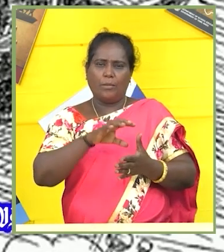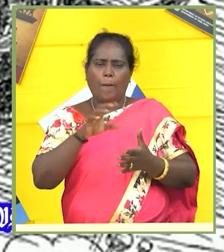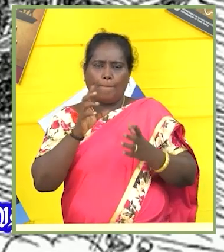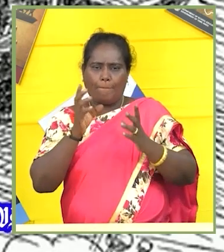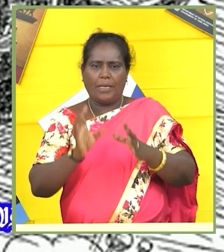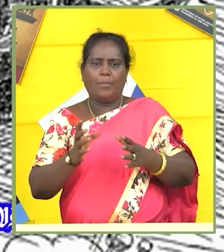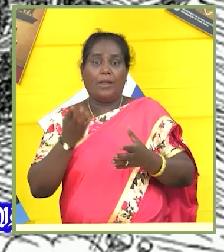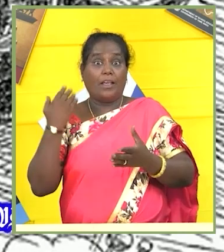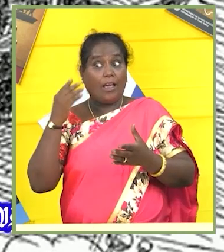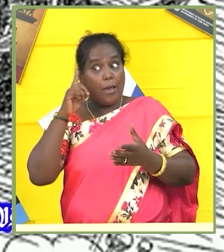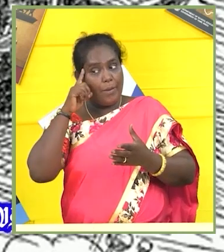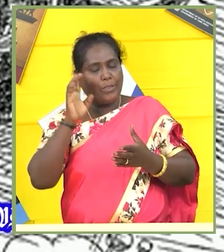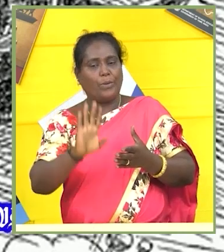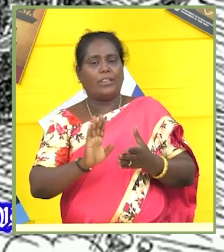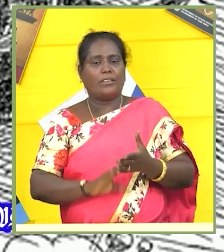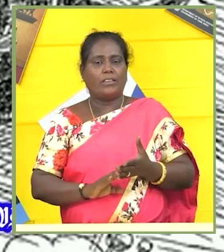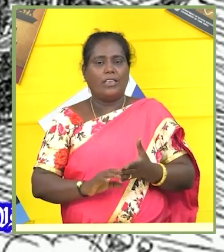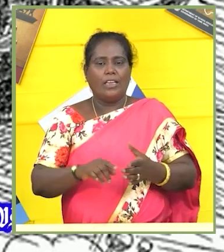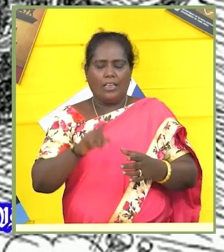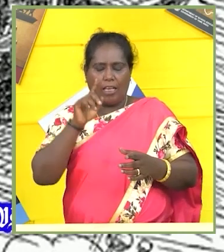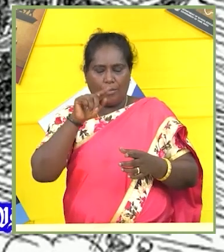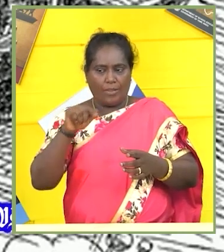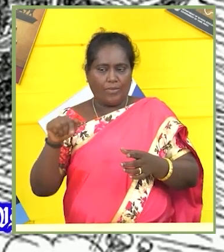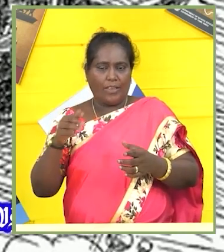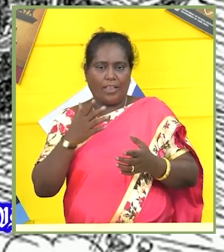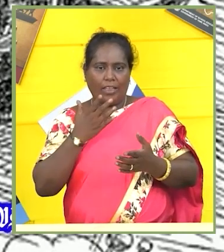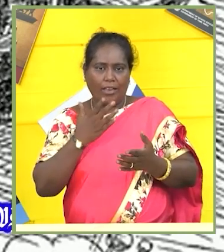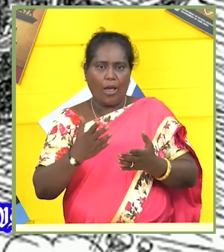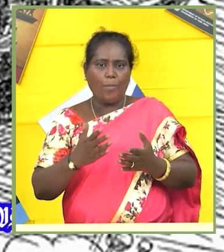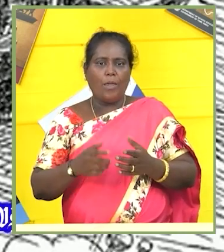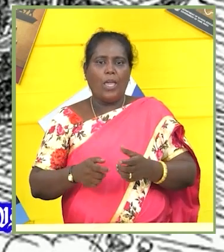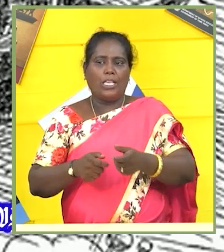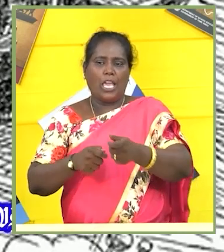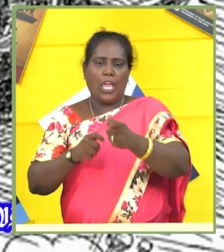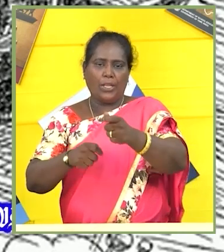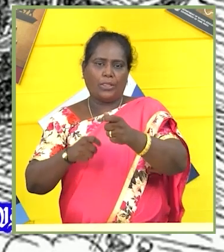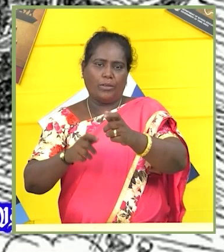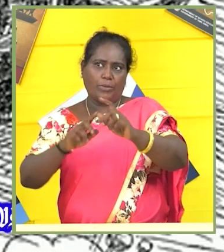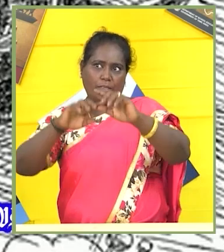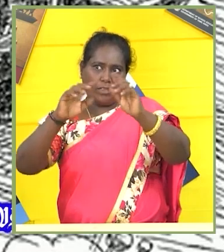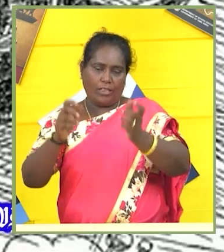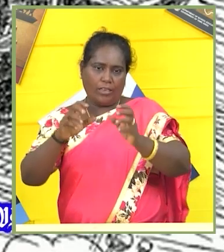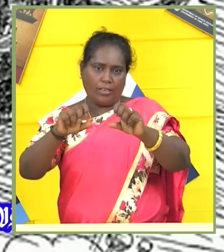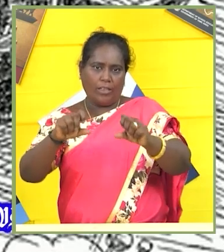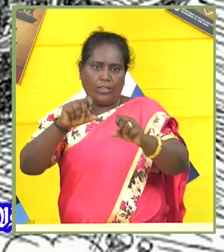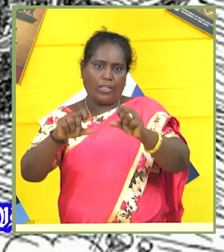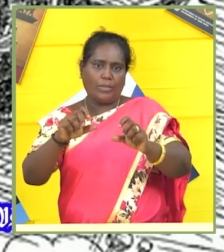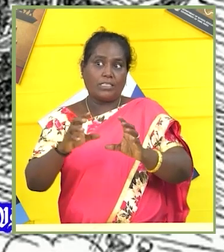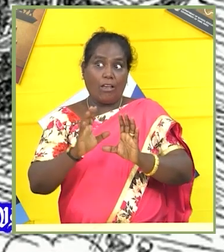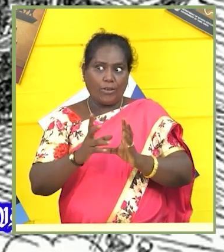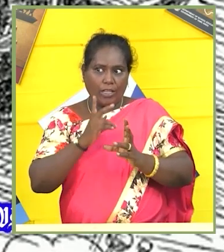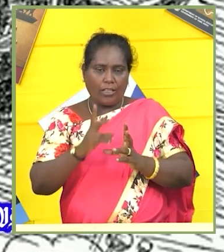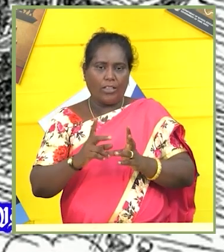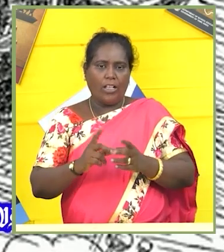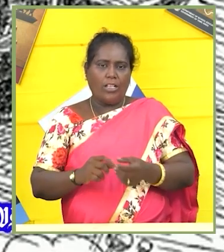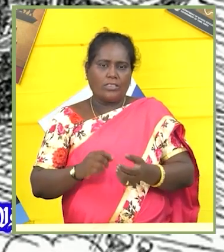இவை தமிழர்களின் பண்பாட்டு அடையாளமாக அமைந்துள்ளது. மாணவ செல்வங்களே, இதுவரை நம் ஏறு தழுவுதல்